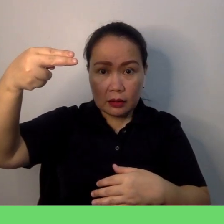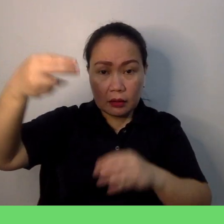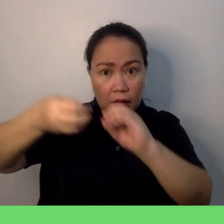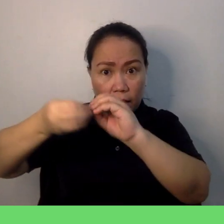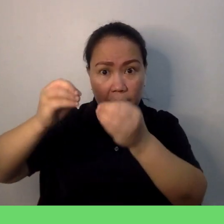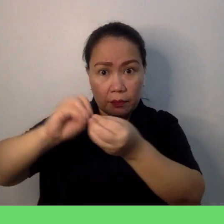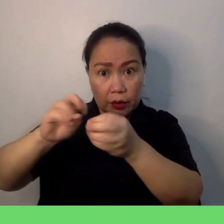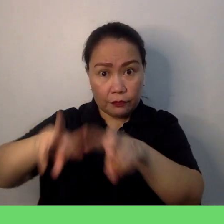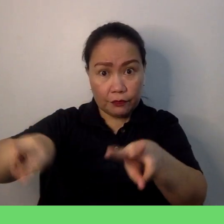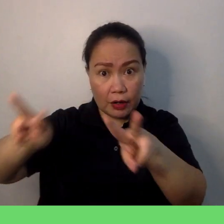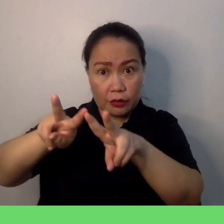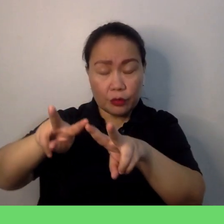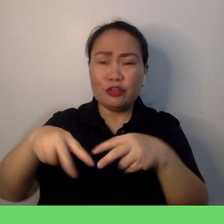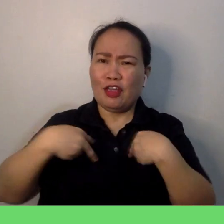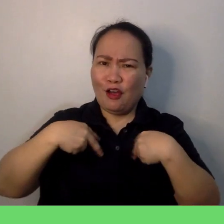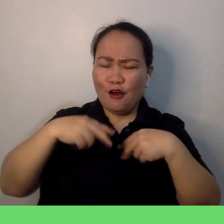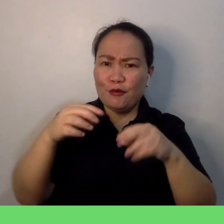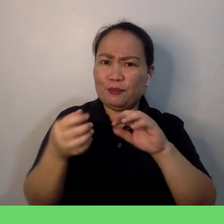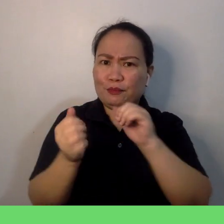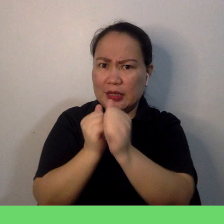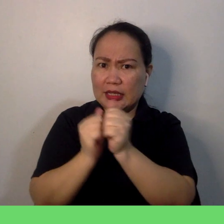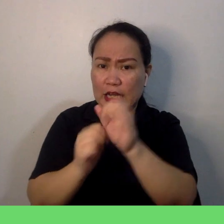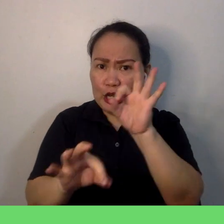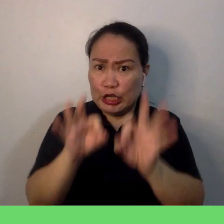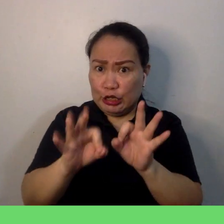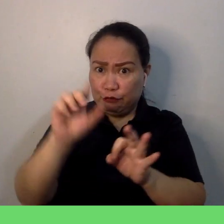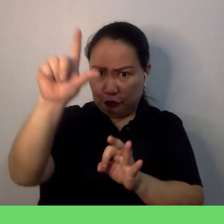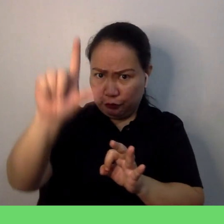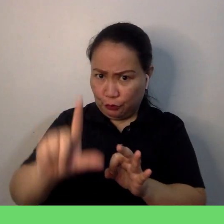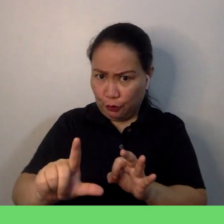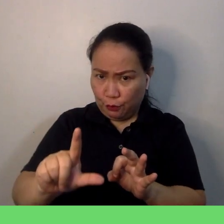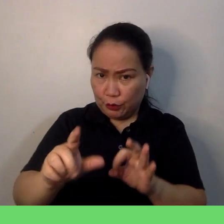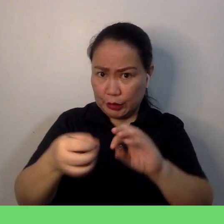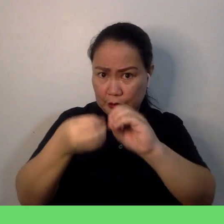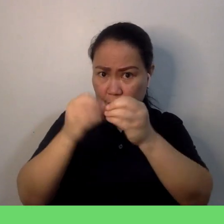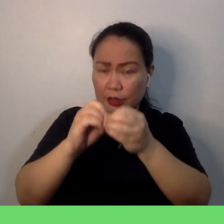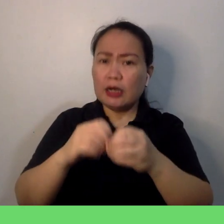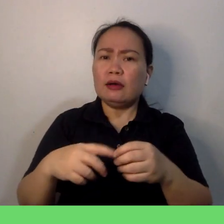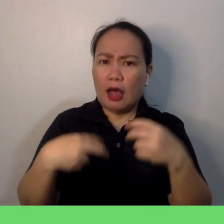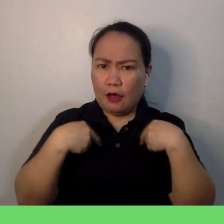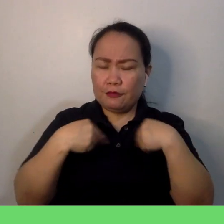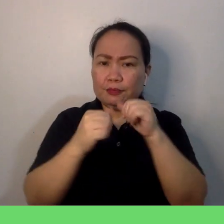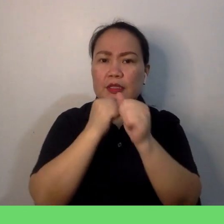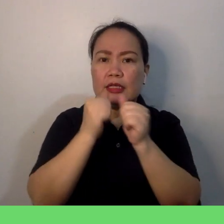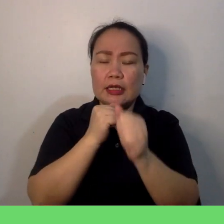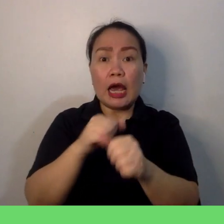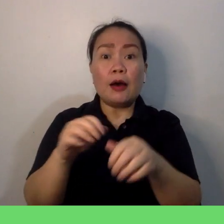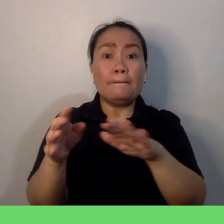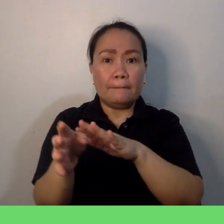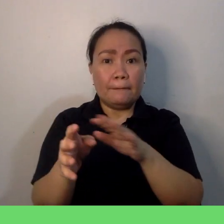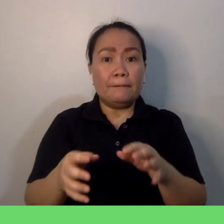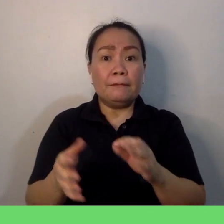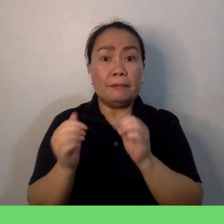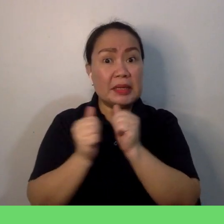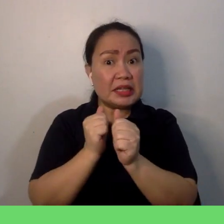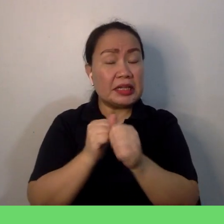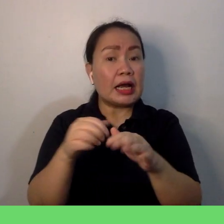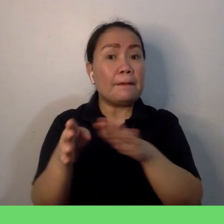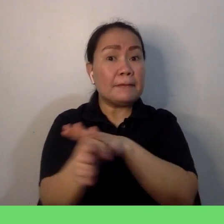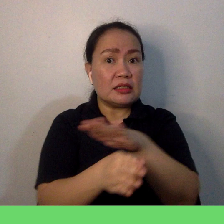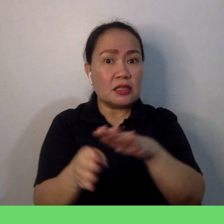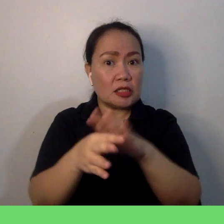numerical value nito, may ibig sabihin pag bumababa. Okay? So, nakabase tayo dun sa numerical result. Meron